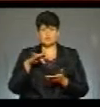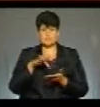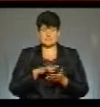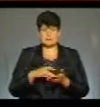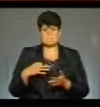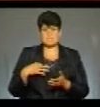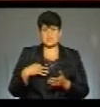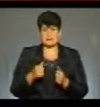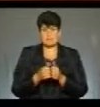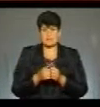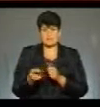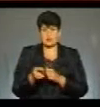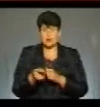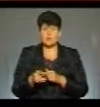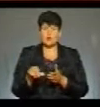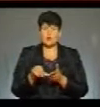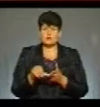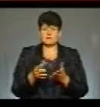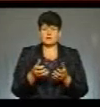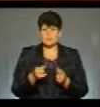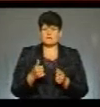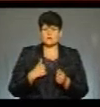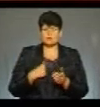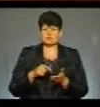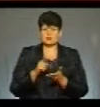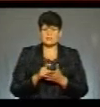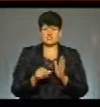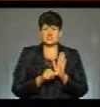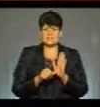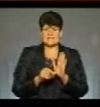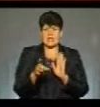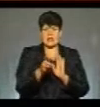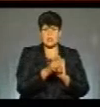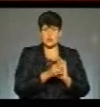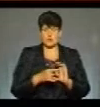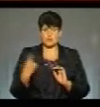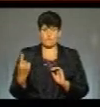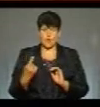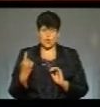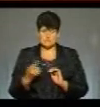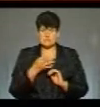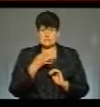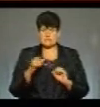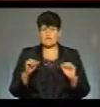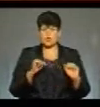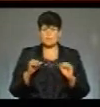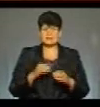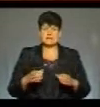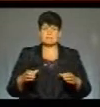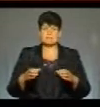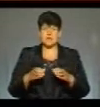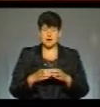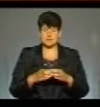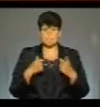Білій, поблизу Тернополя. Участь у них беруть військовозобов'язані з 6 районів області, розповів командир бригади територіальної оборони